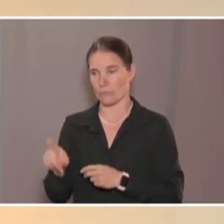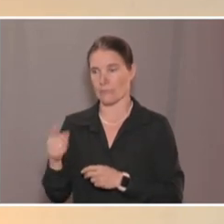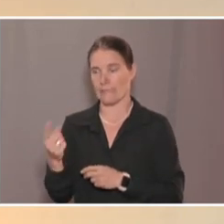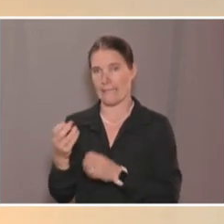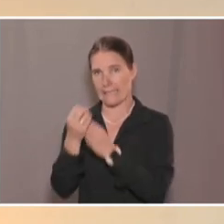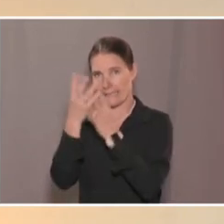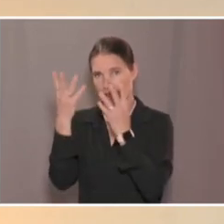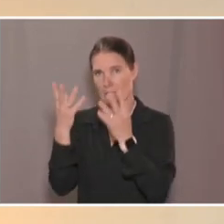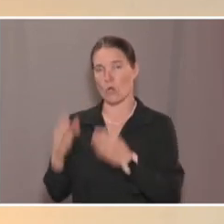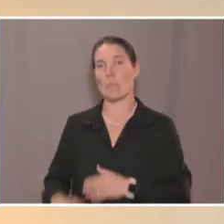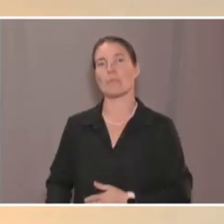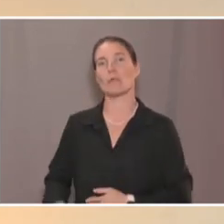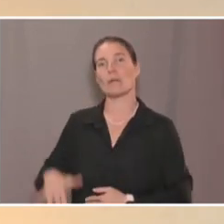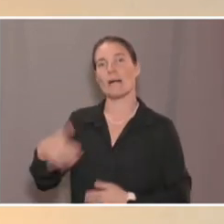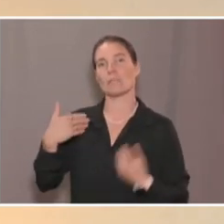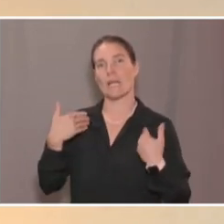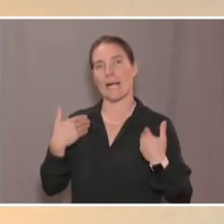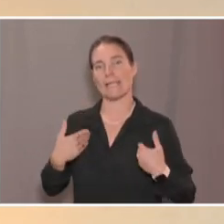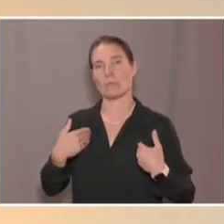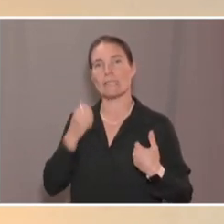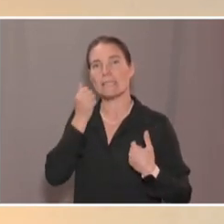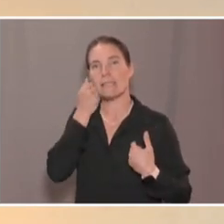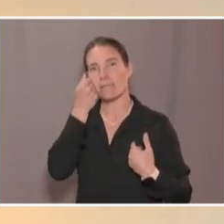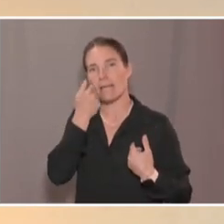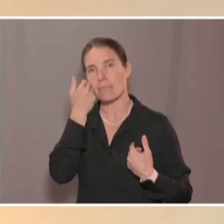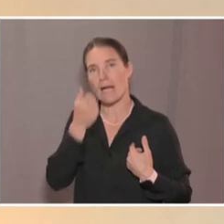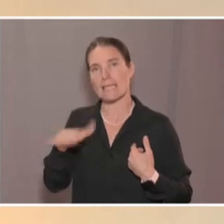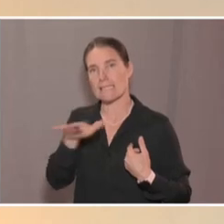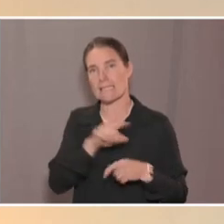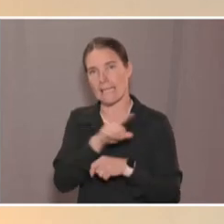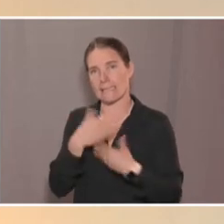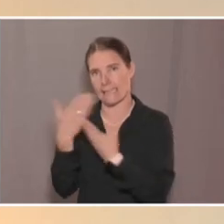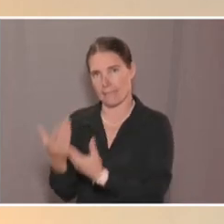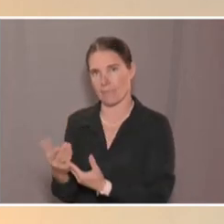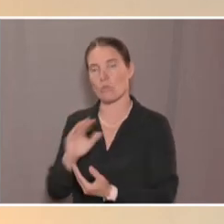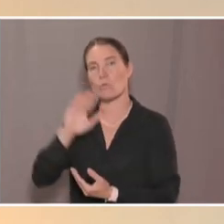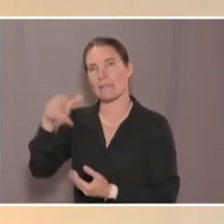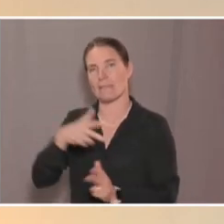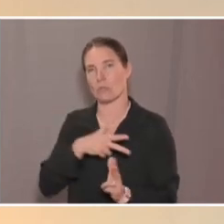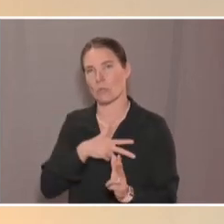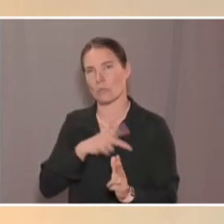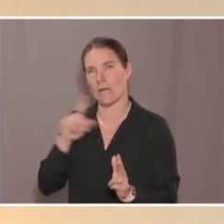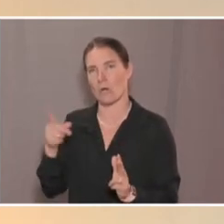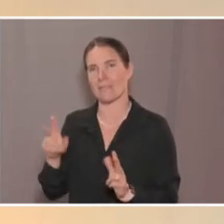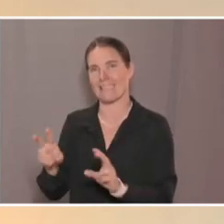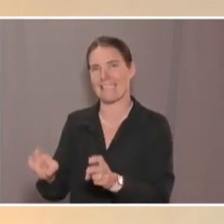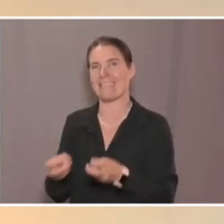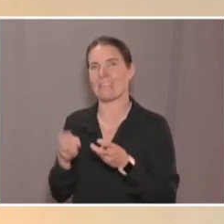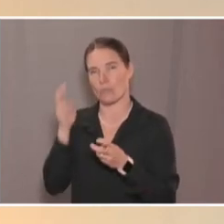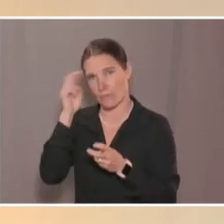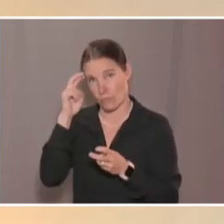klare demokratische Haltung in der Weimarer Zeit attestieren. Diese Überzeugung spiegelte sich auch in seinen